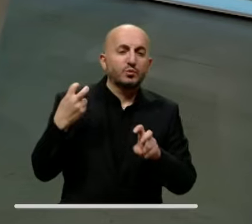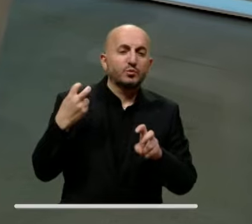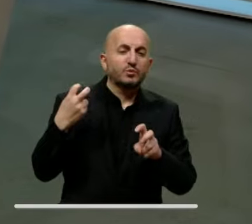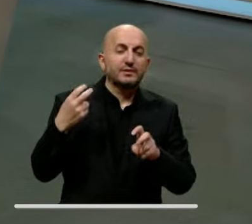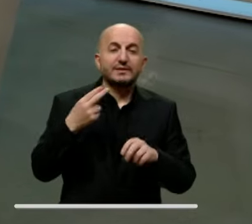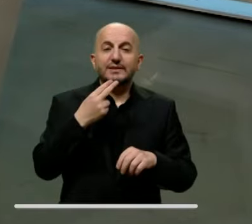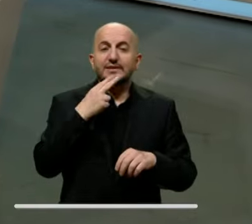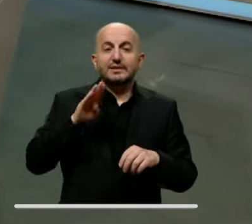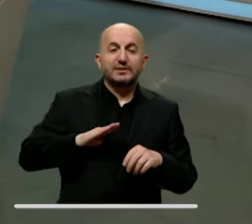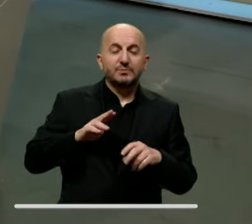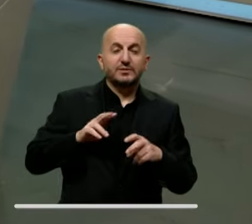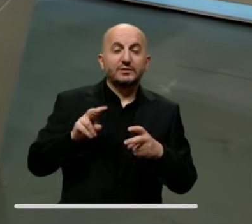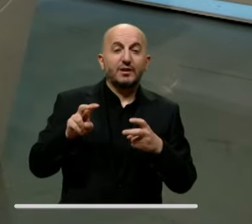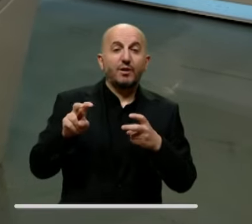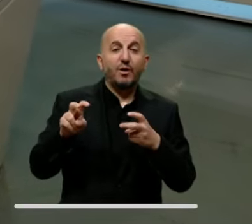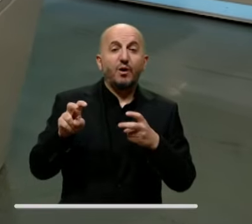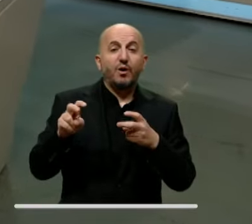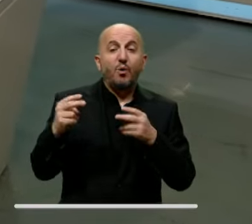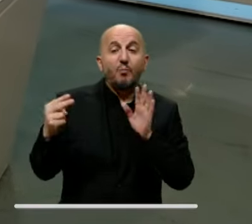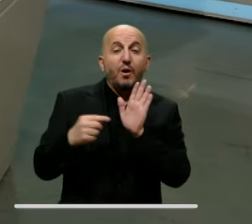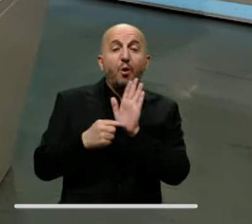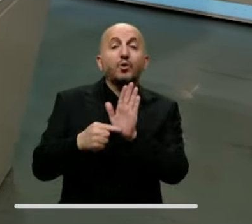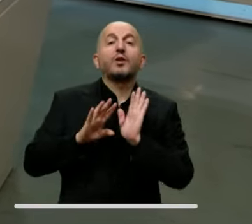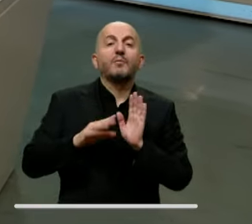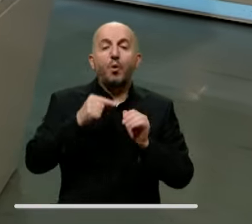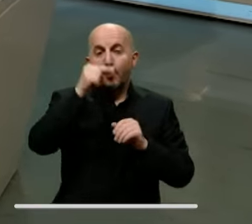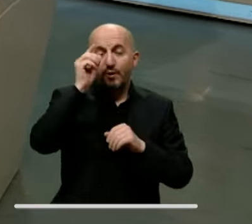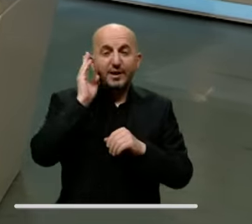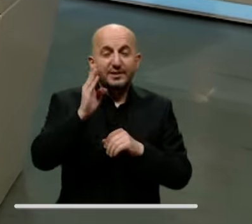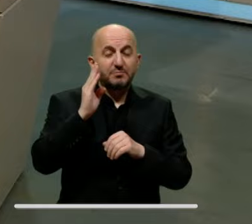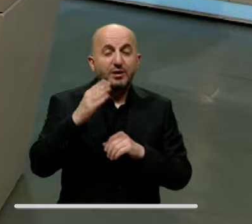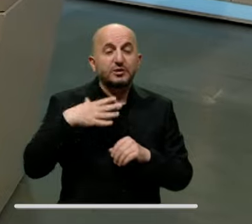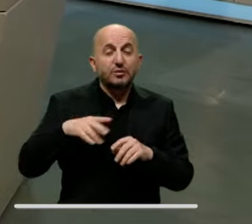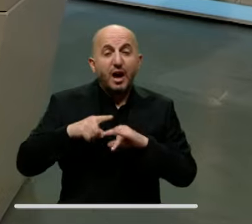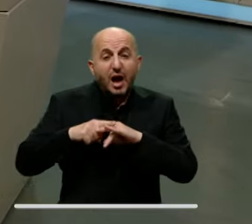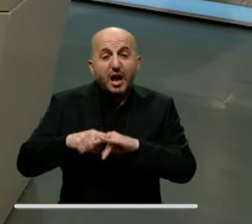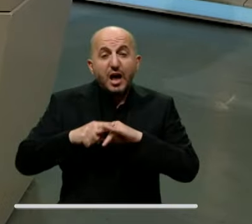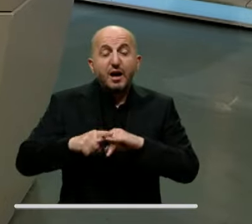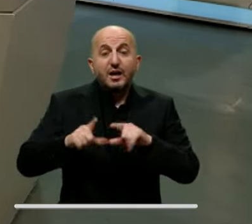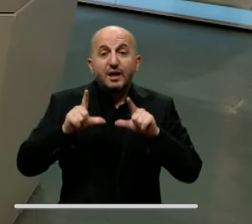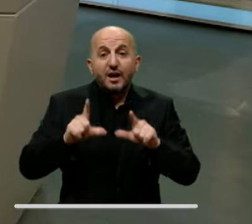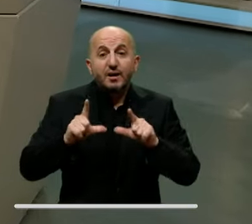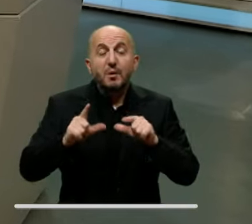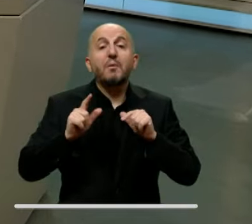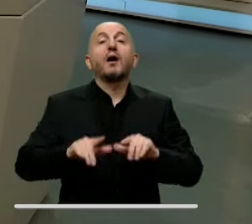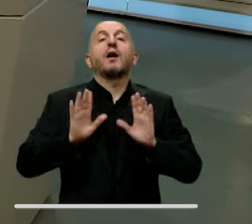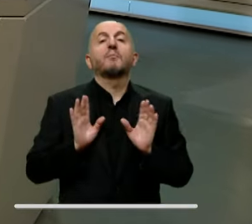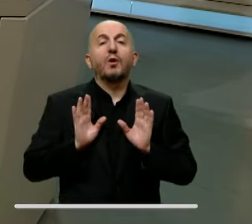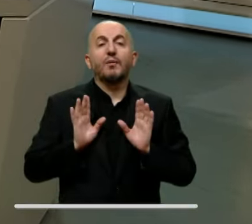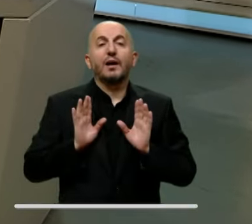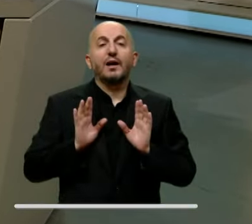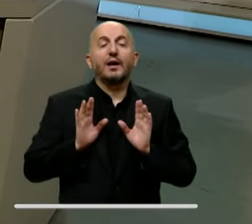göstermiyor bize biz de ümreye gitmek istiyoruz nasip olursa onunla helallik istememiz gerekiyor mu gerekmiyor mu